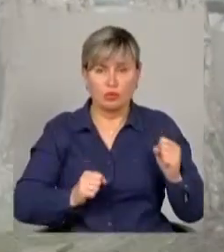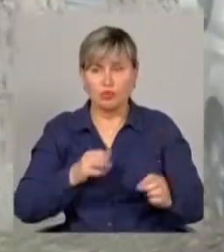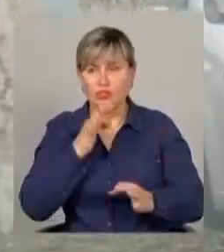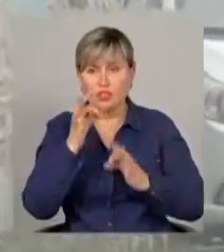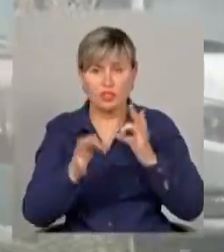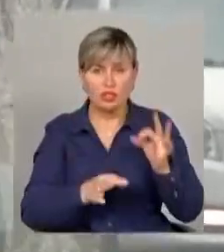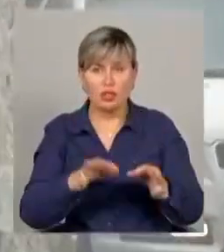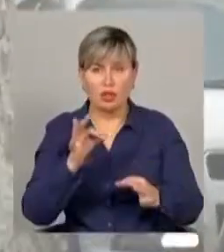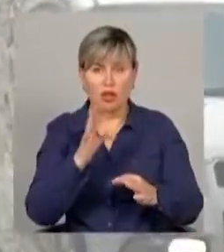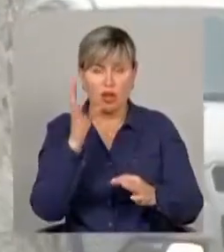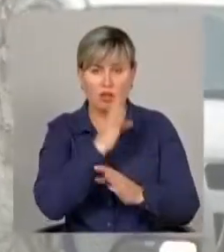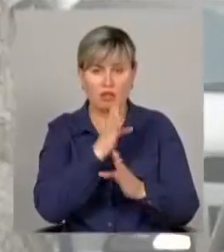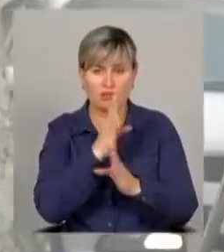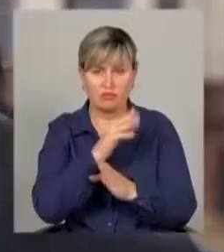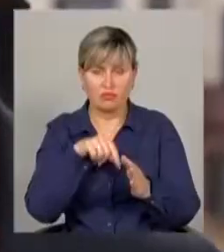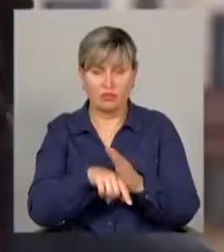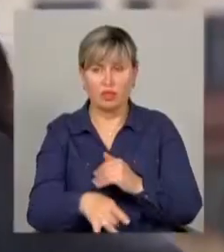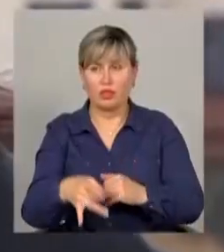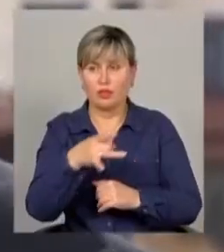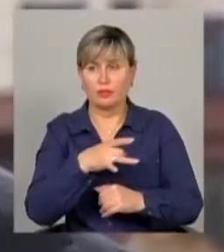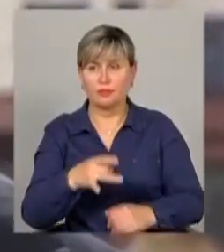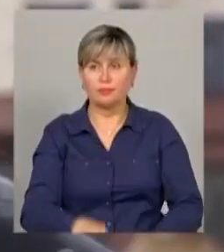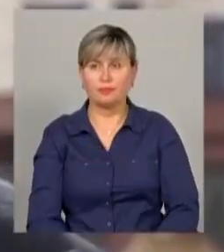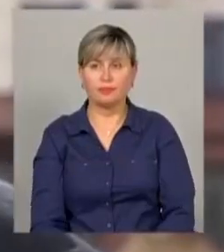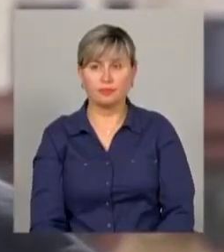высказываются об экологическом уроне региону.